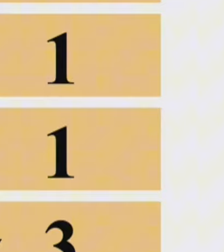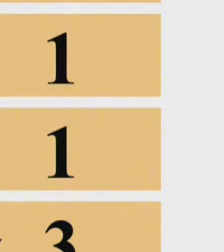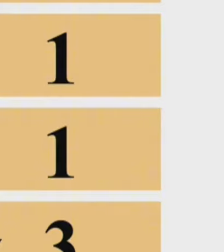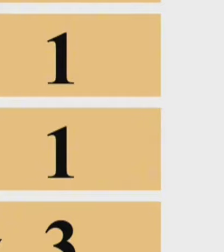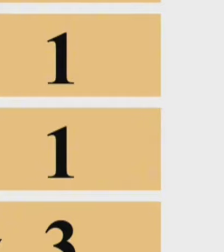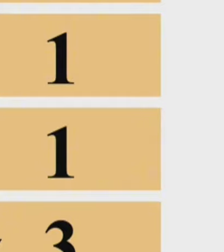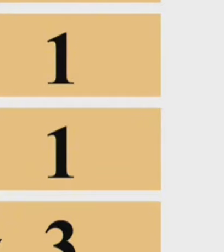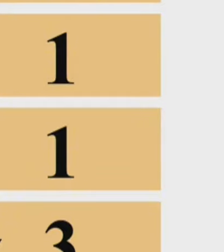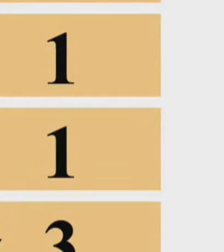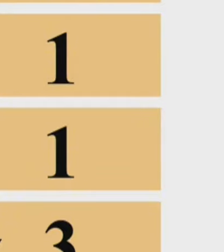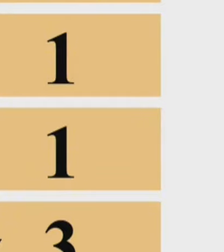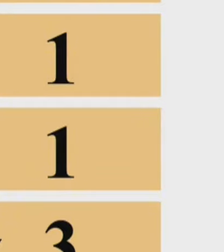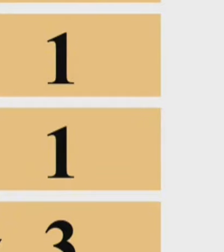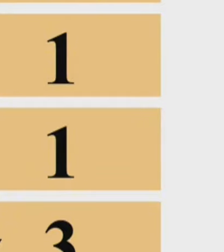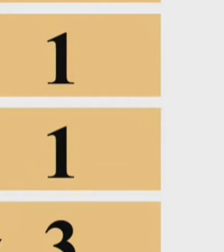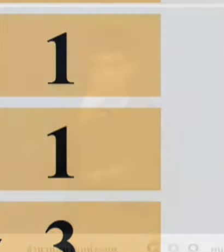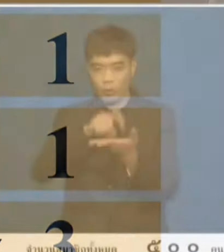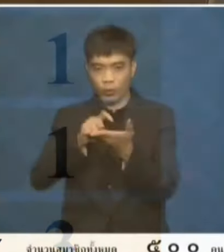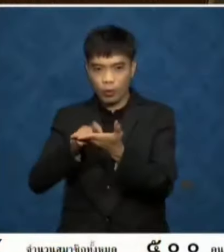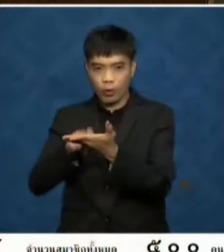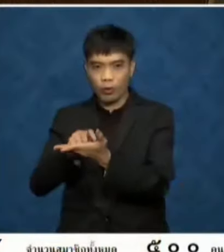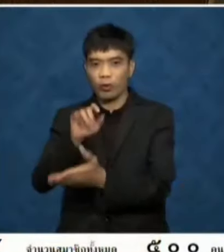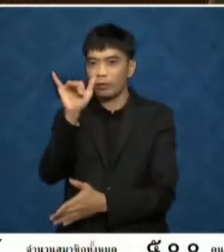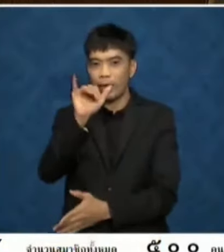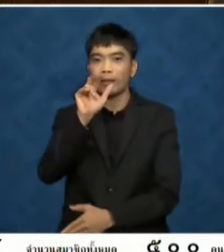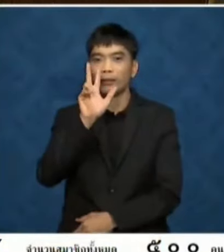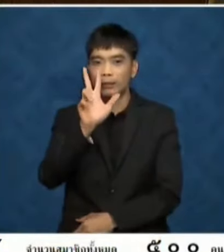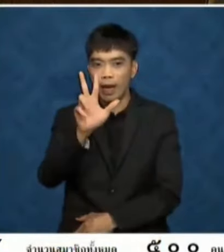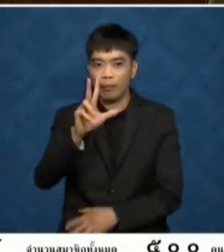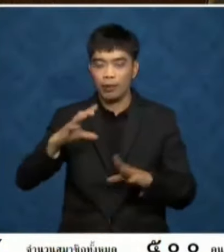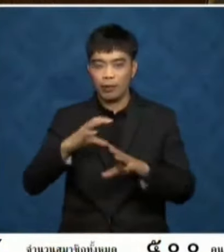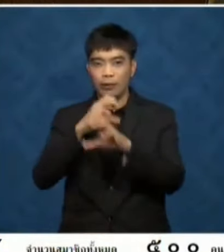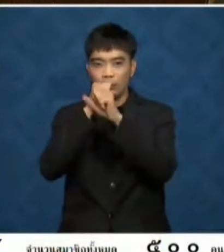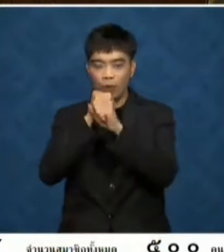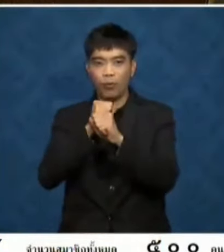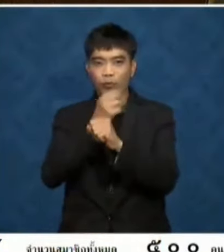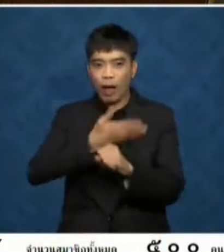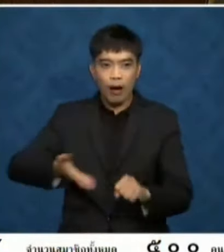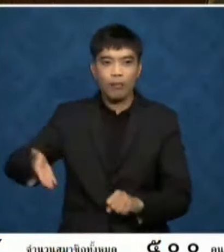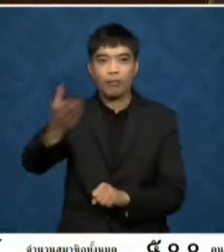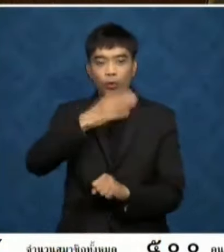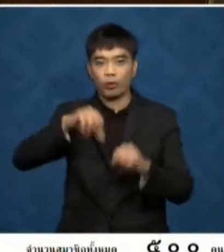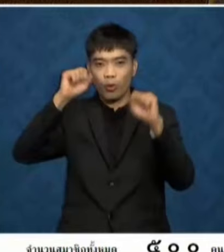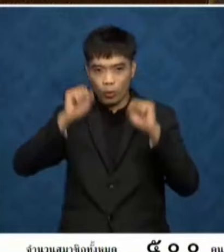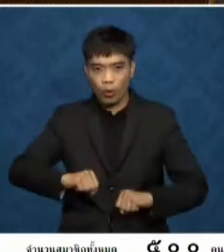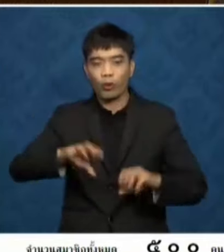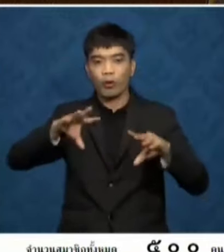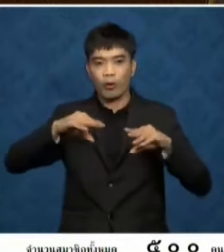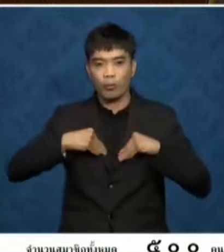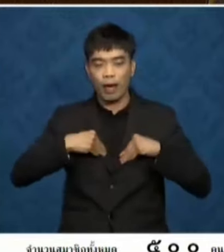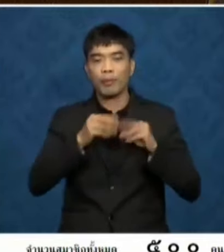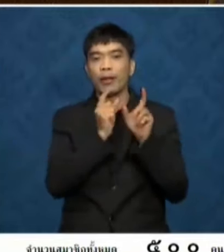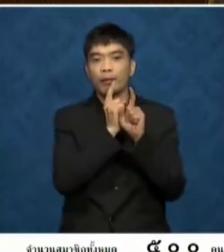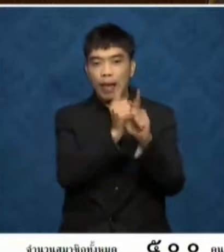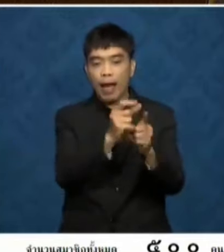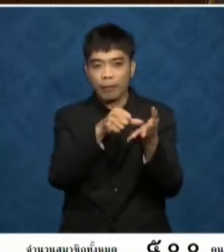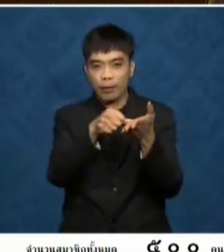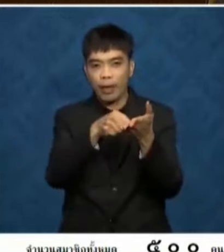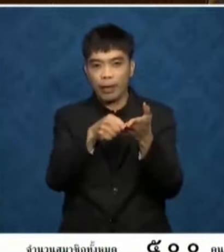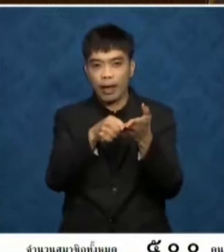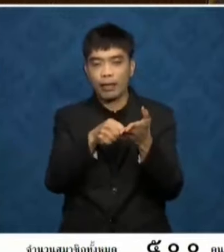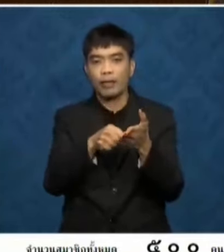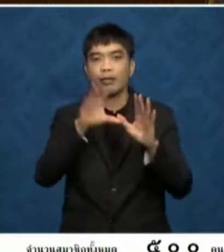สียง1ไม่ลงคะแนนเสียง3ครับเป็นว่าที่ประชุมมีมติเห็นด้วยกับการแก้ไขครับต่อไปจะขอถาม